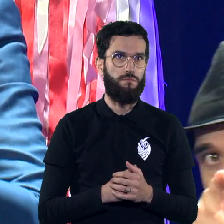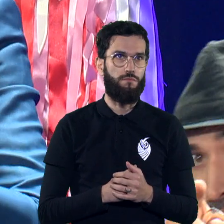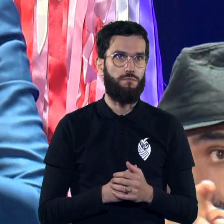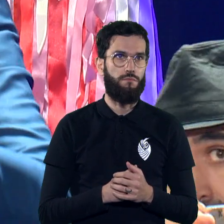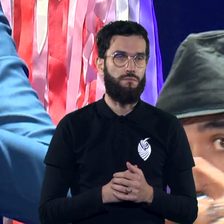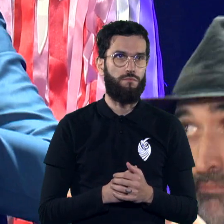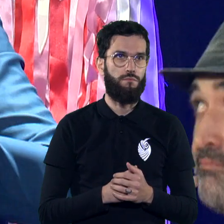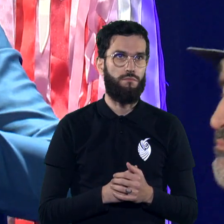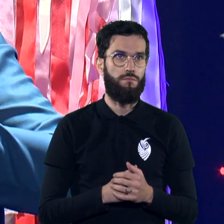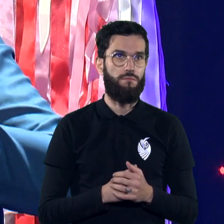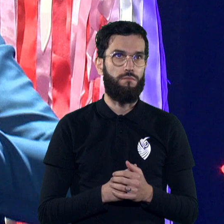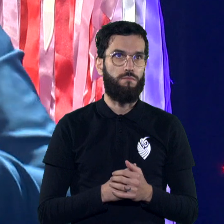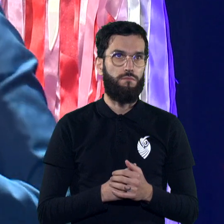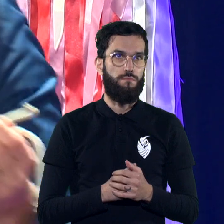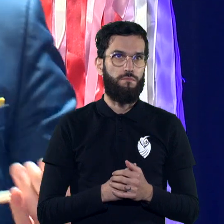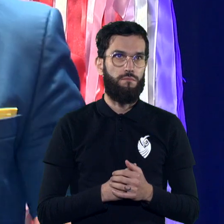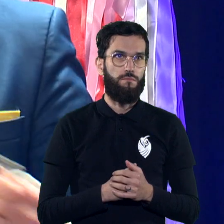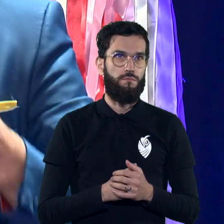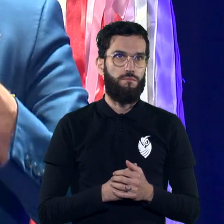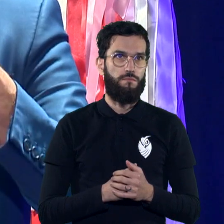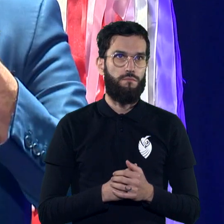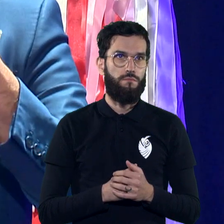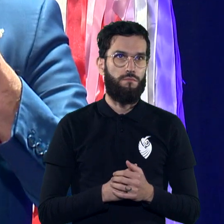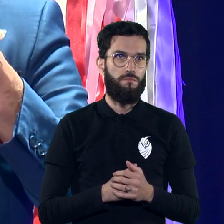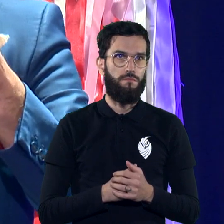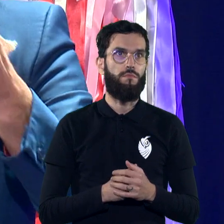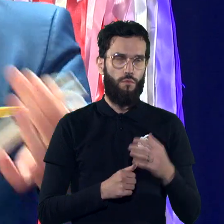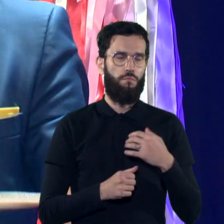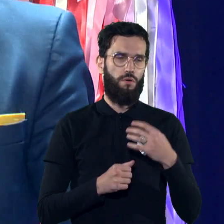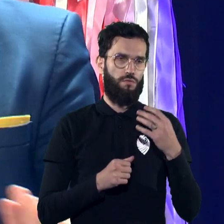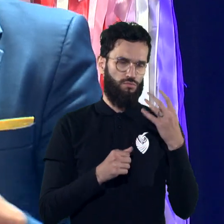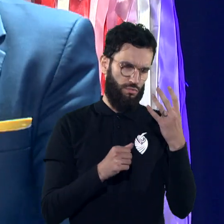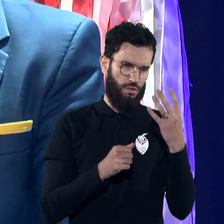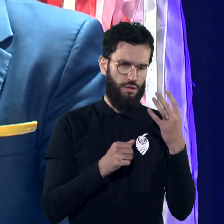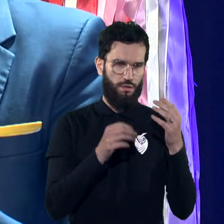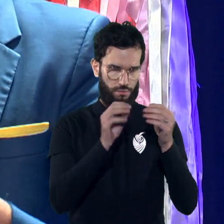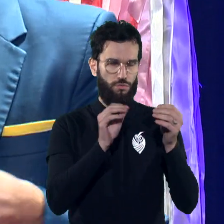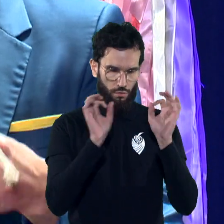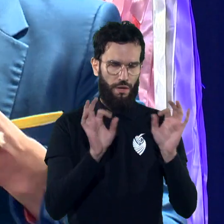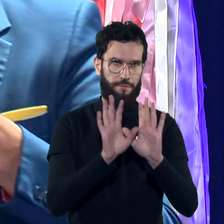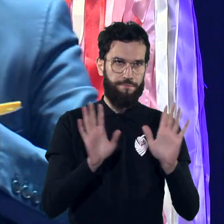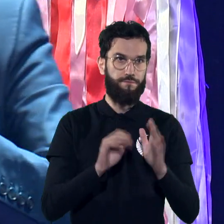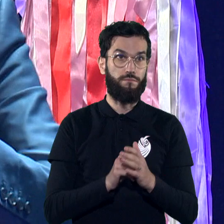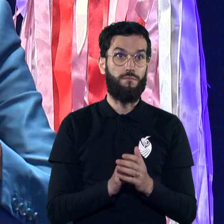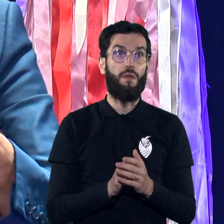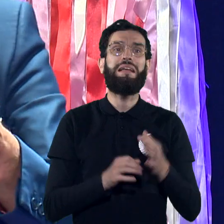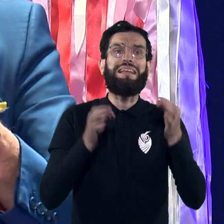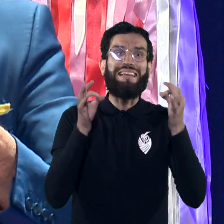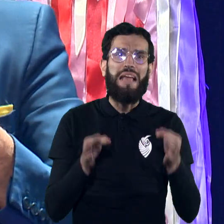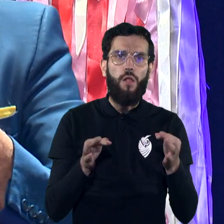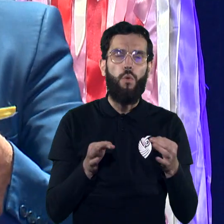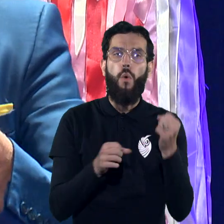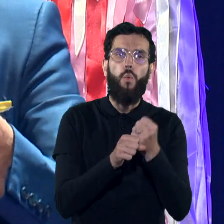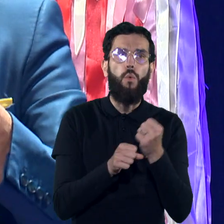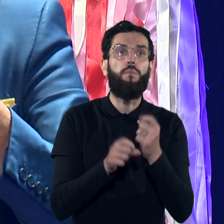povrazy. 2 povrazy. Výborne. Aha, 4 konce. Alebo 2 konce, 2 začiatky. Najjednoduchší